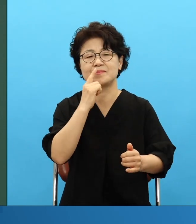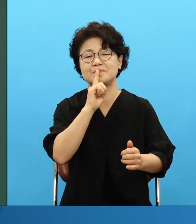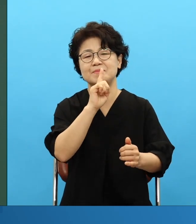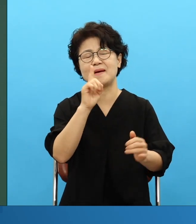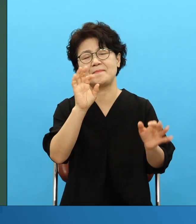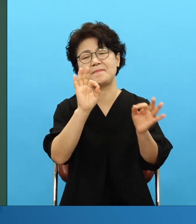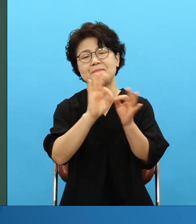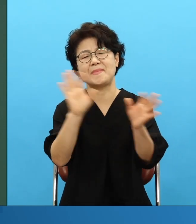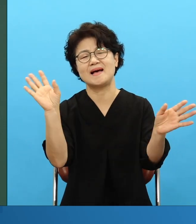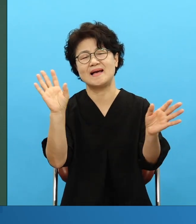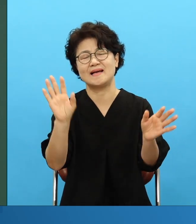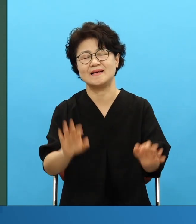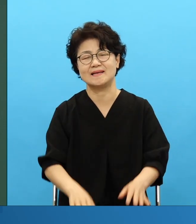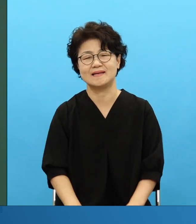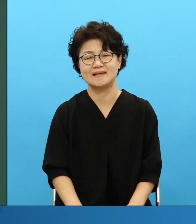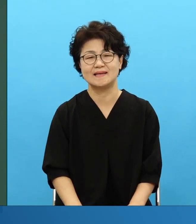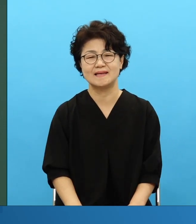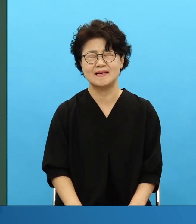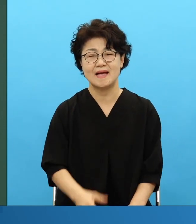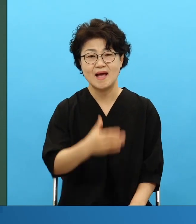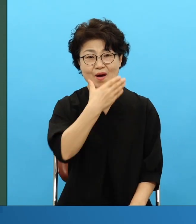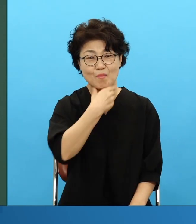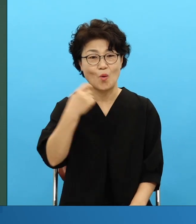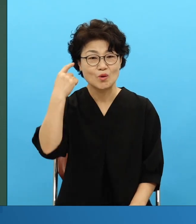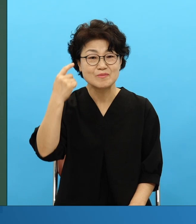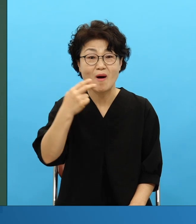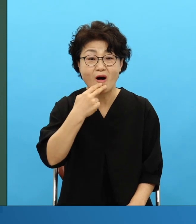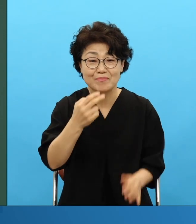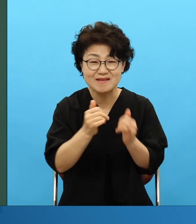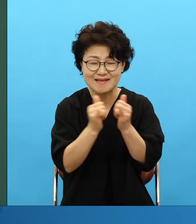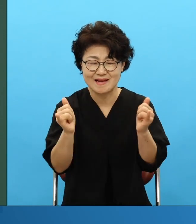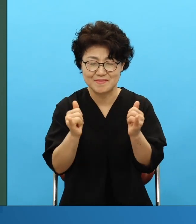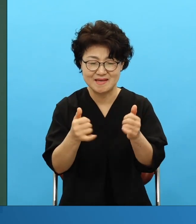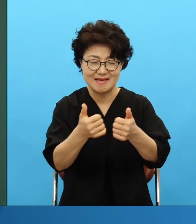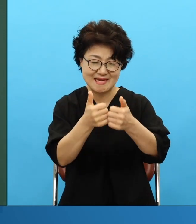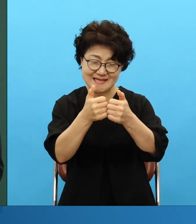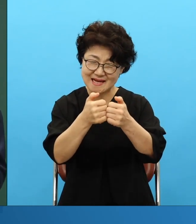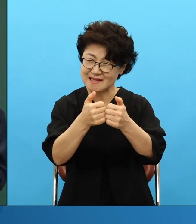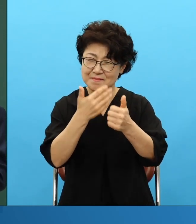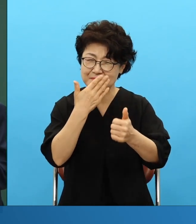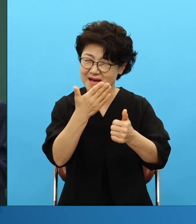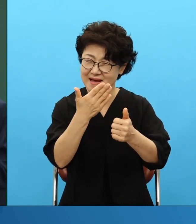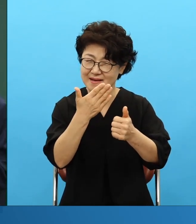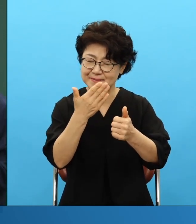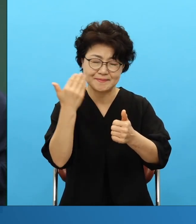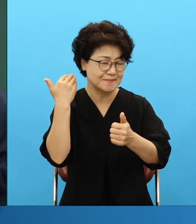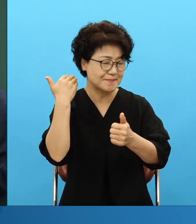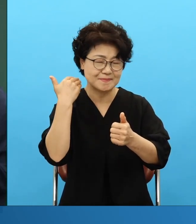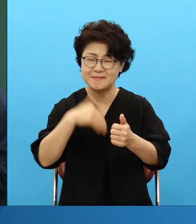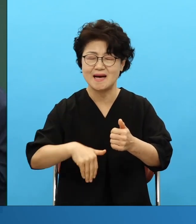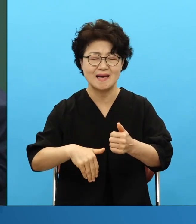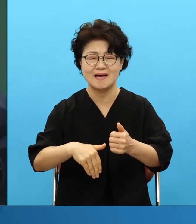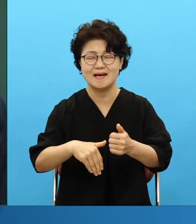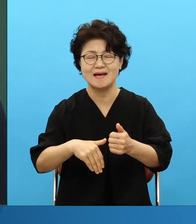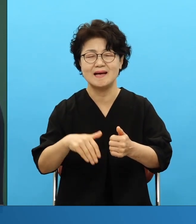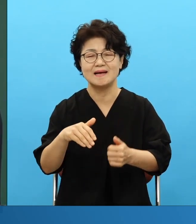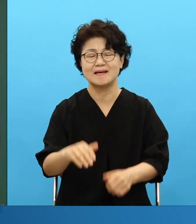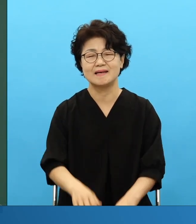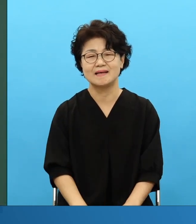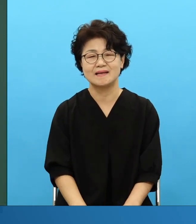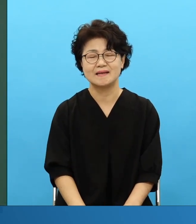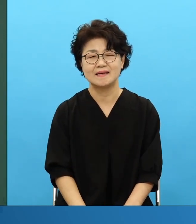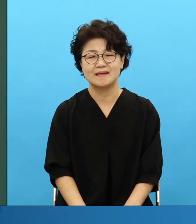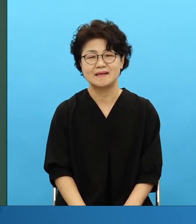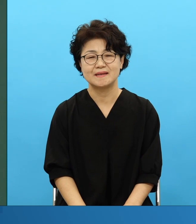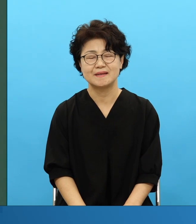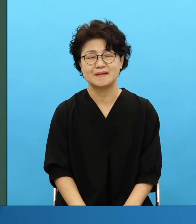나쁘단 말이 아니고 복음도 없는 사람이 상담이 되겠냐 이 말이에요. I'm not saying counseling is bad, but if you don't even have the gospel, how is that counseling? 그리고